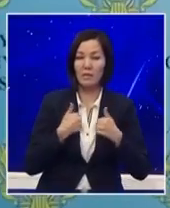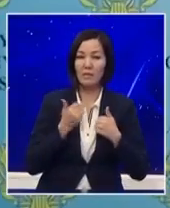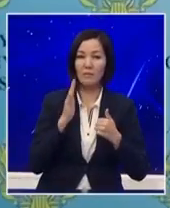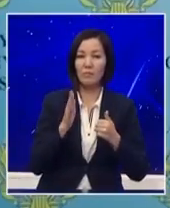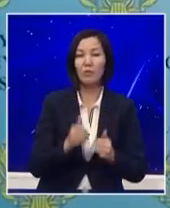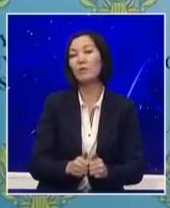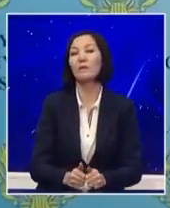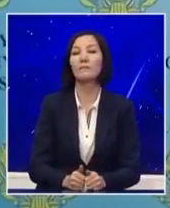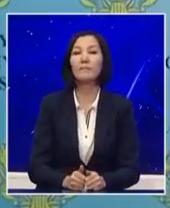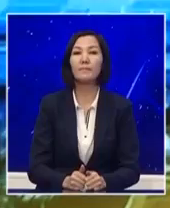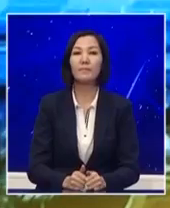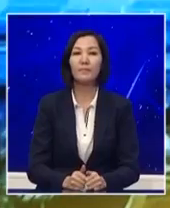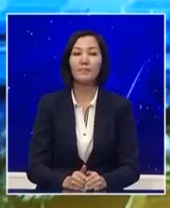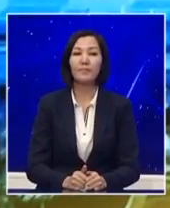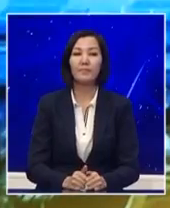көрсетуге дайын.